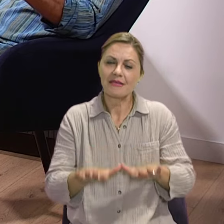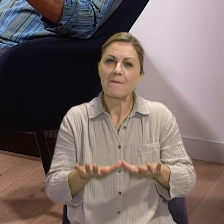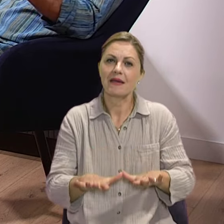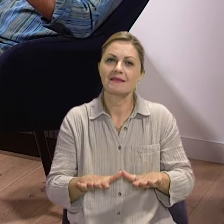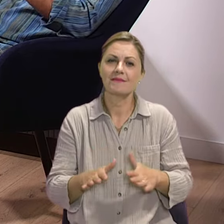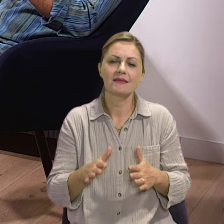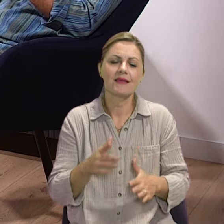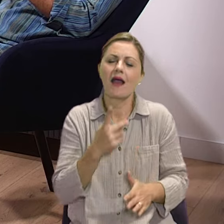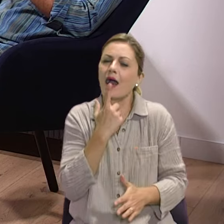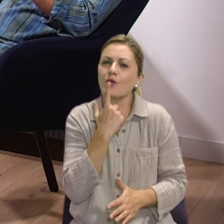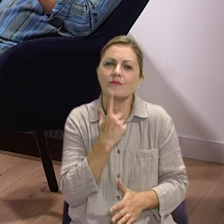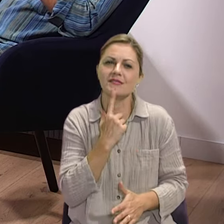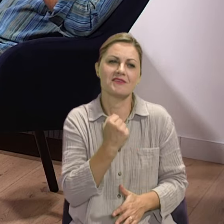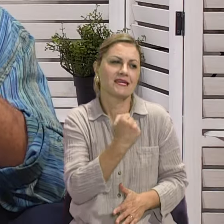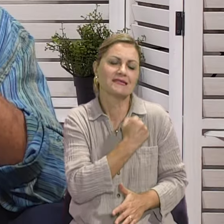planete.